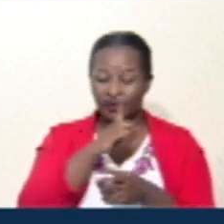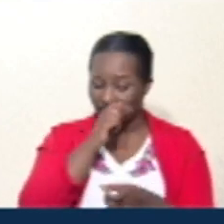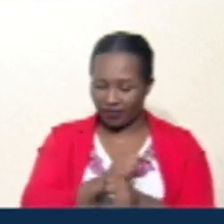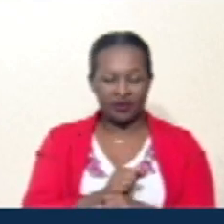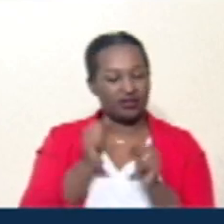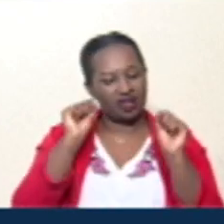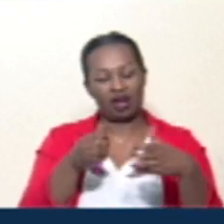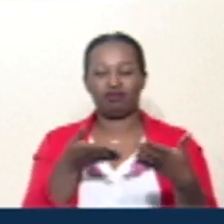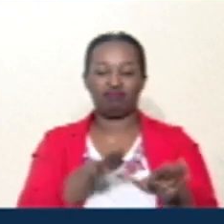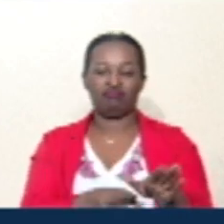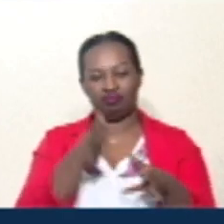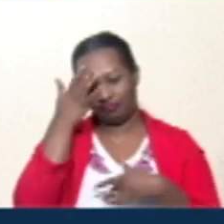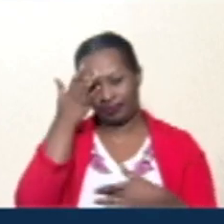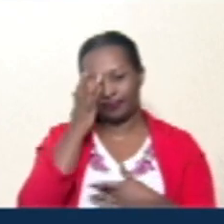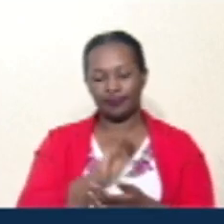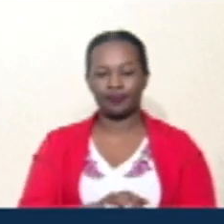niyo yadutegura inkuru irambuye.